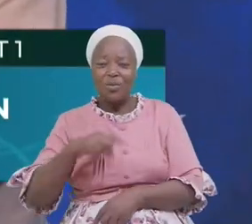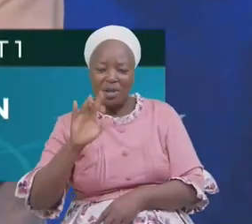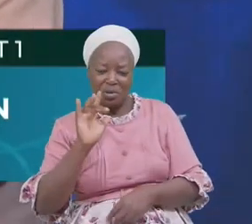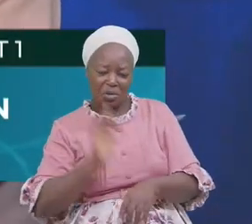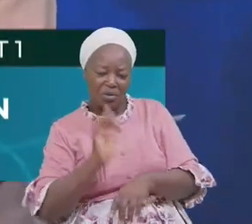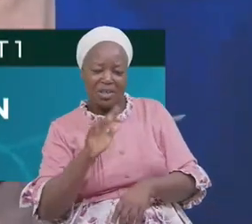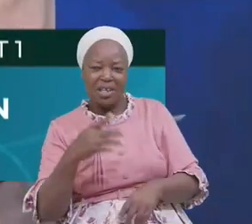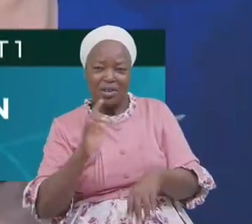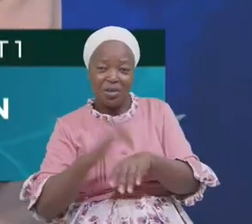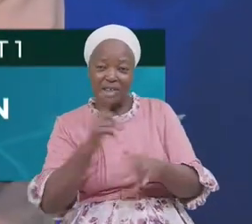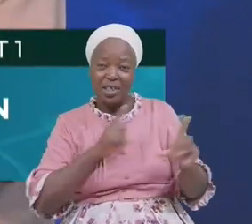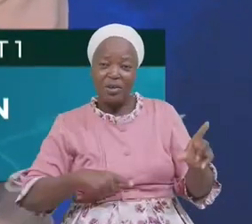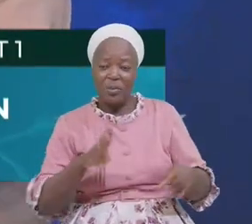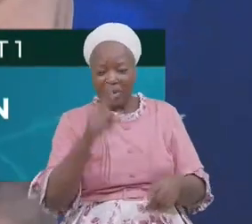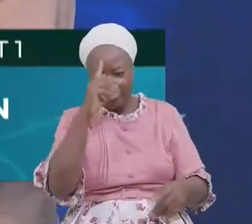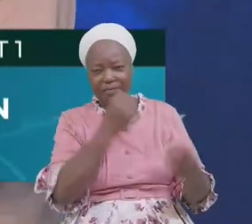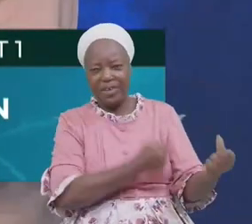Comme nous touchons le Seigneur par la foi,